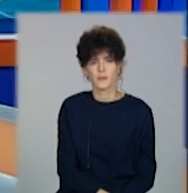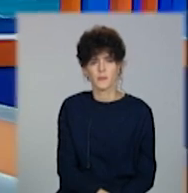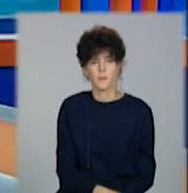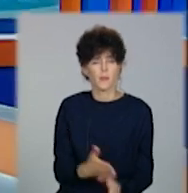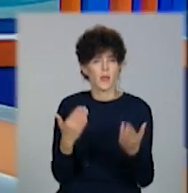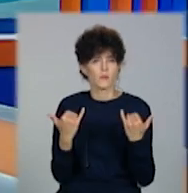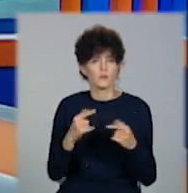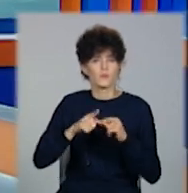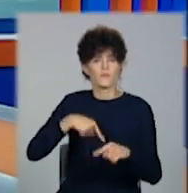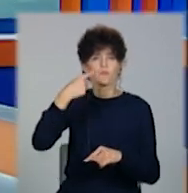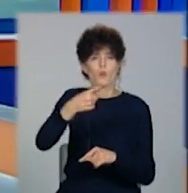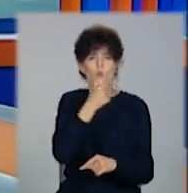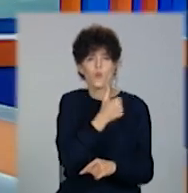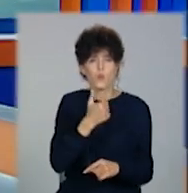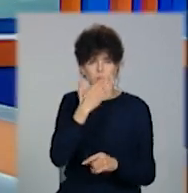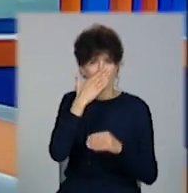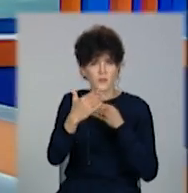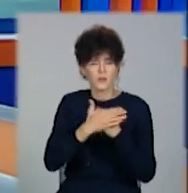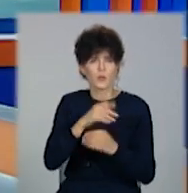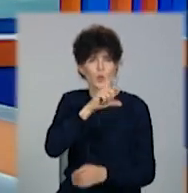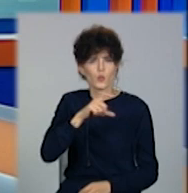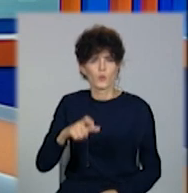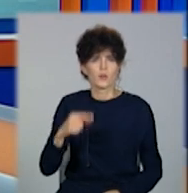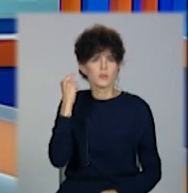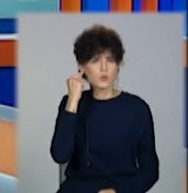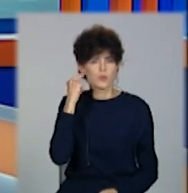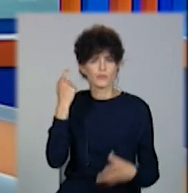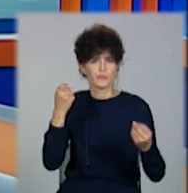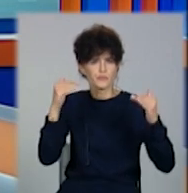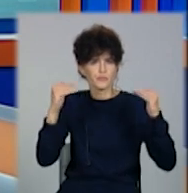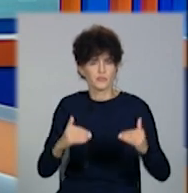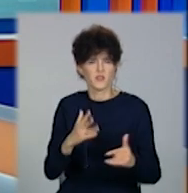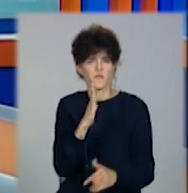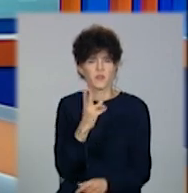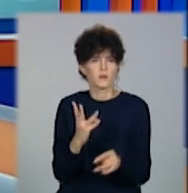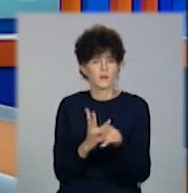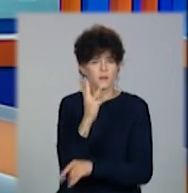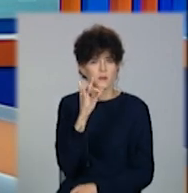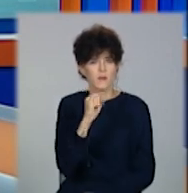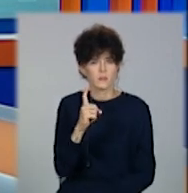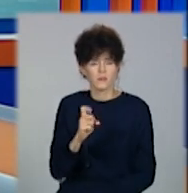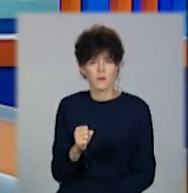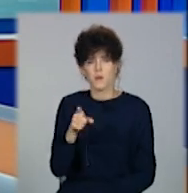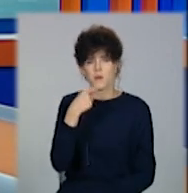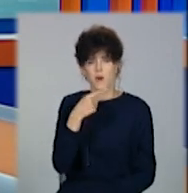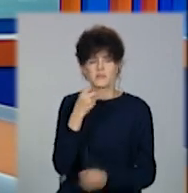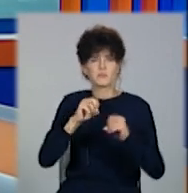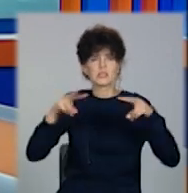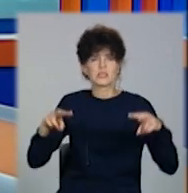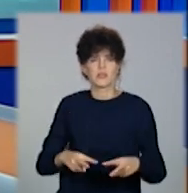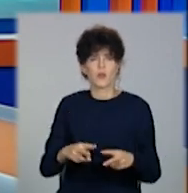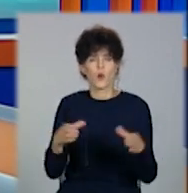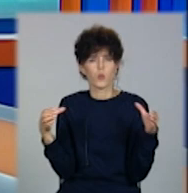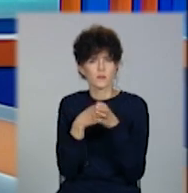До наступного року кількість людей з вадами слуху збільшиться на третину. Такий прогноз Всесвітньої організації охорони